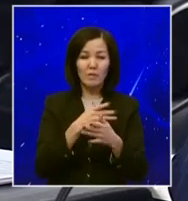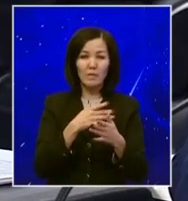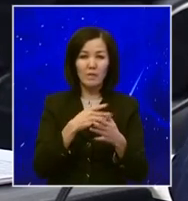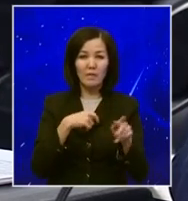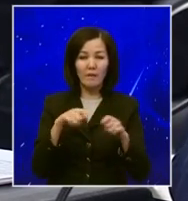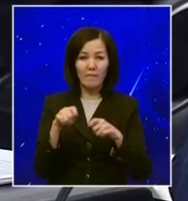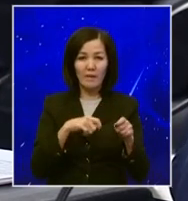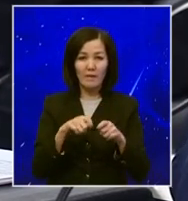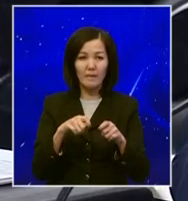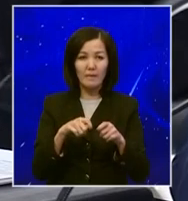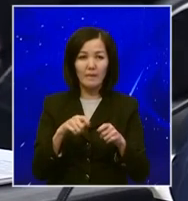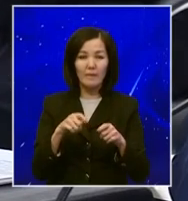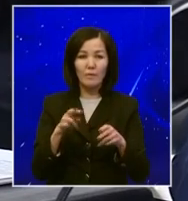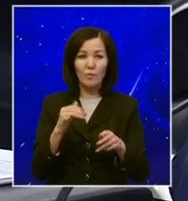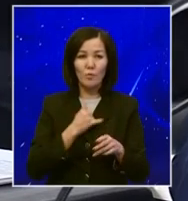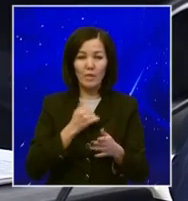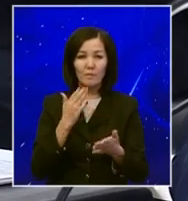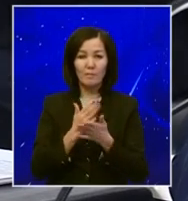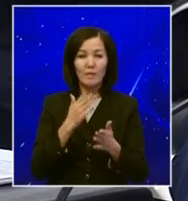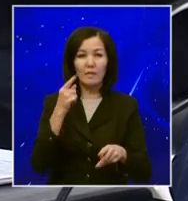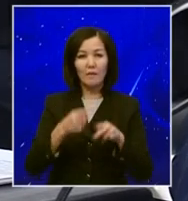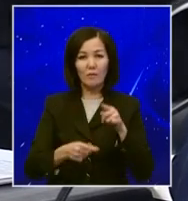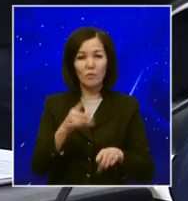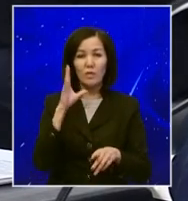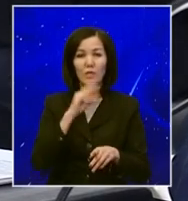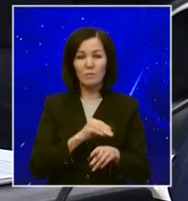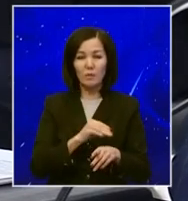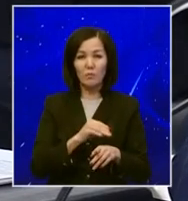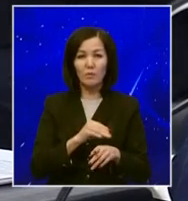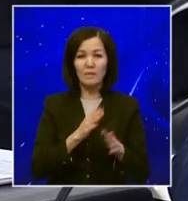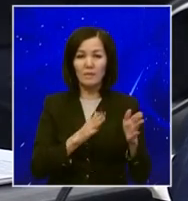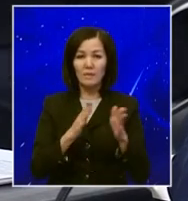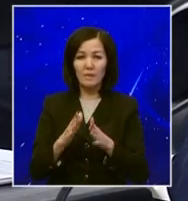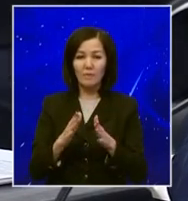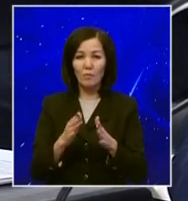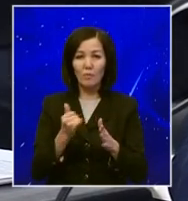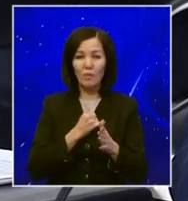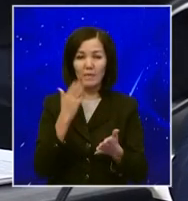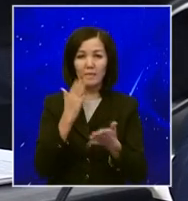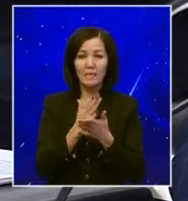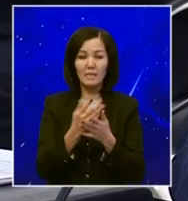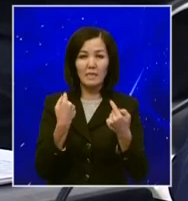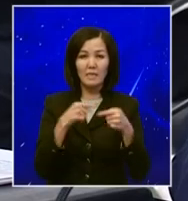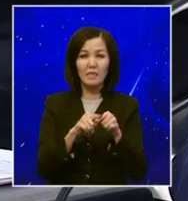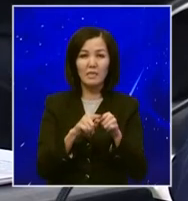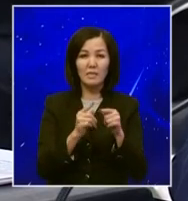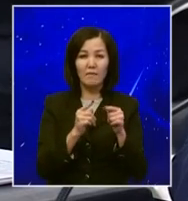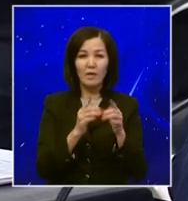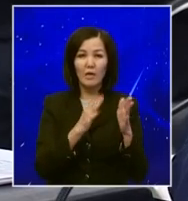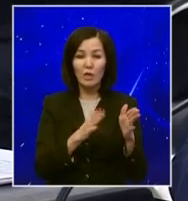эта экспортоориентированность была конкурентоспособной. Для этого в нашей системе как раз система технического